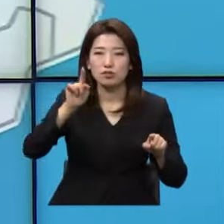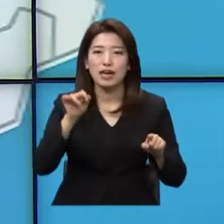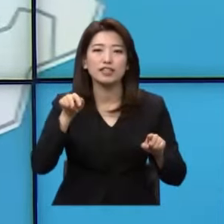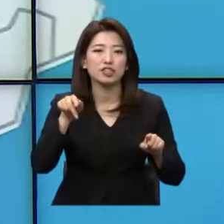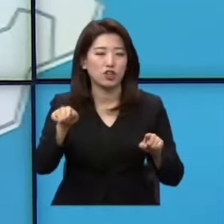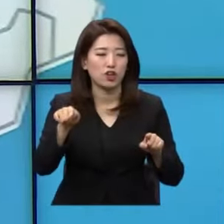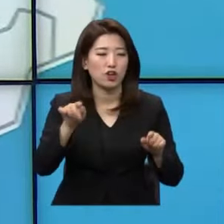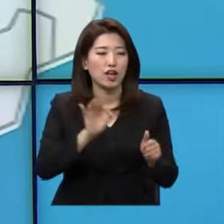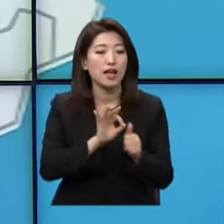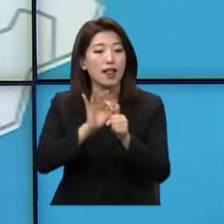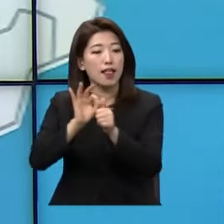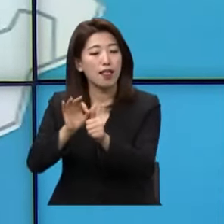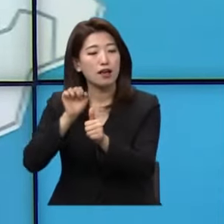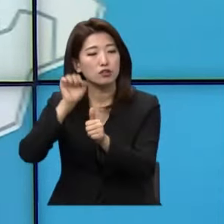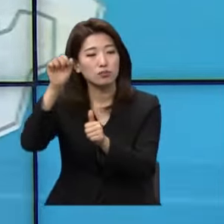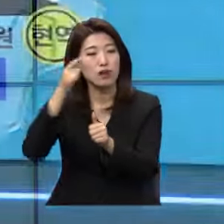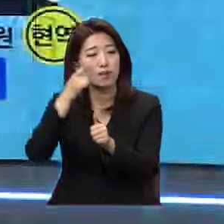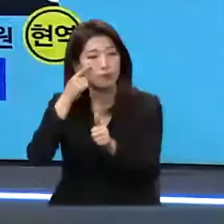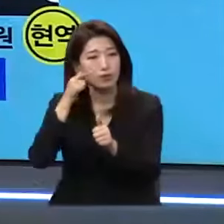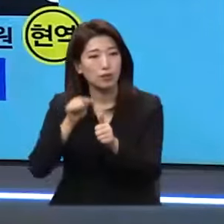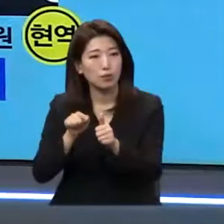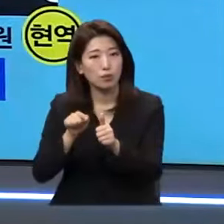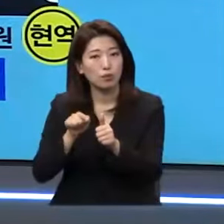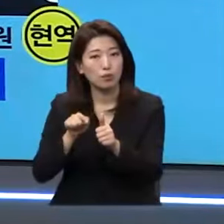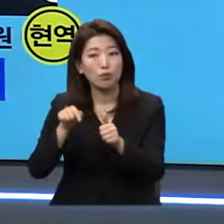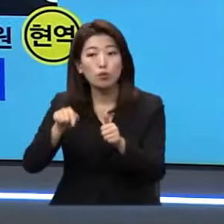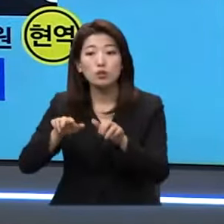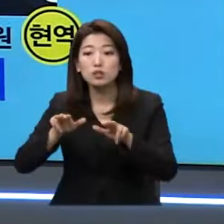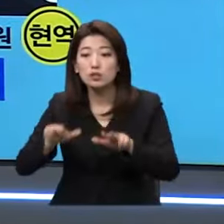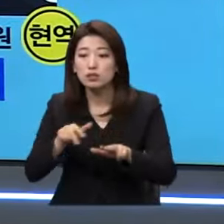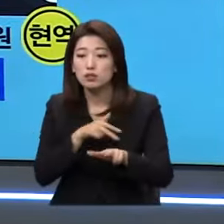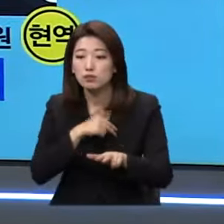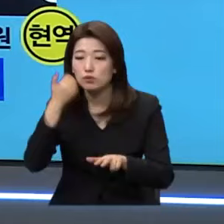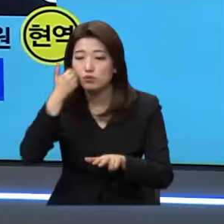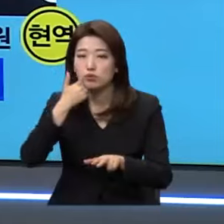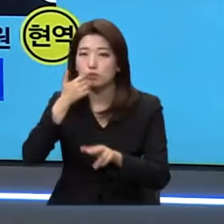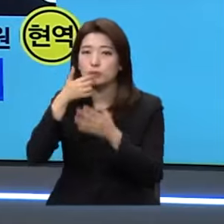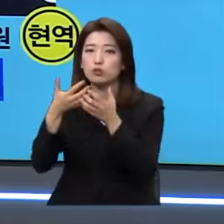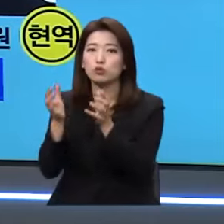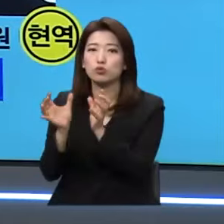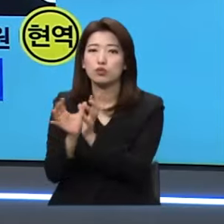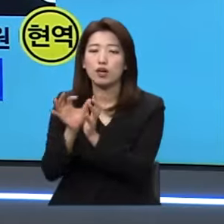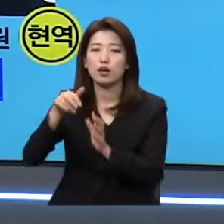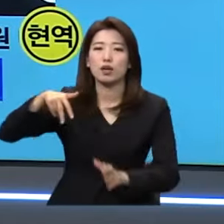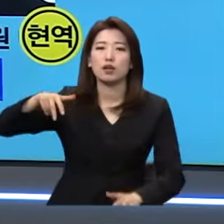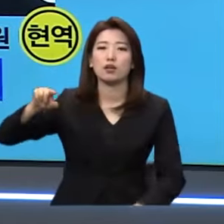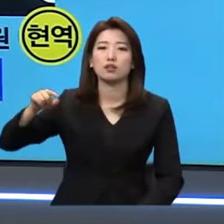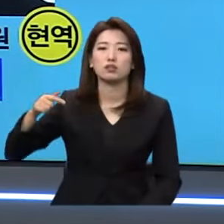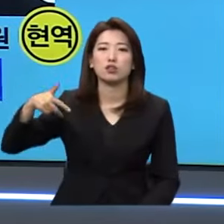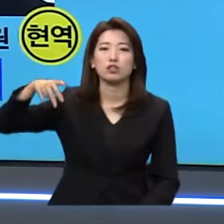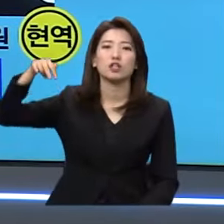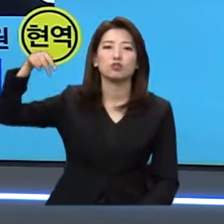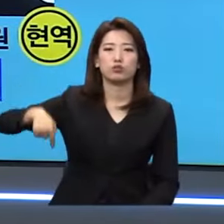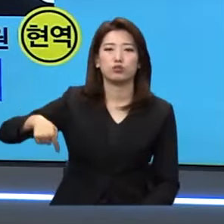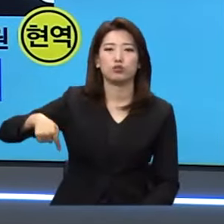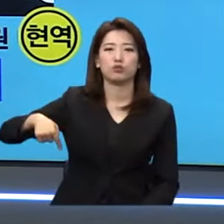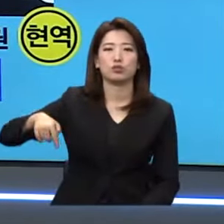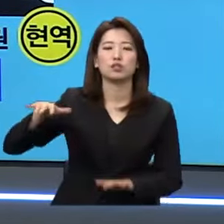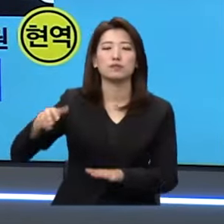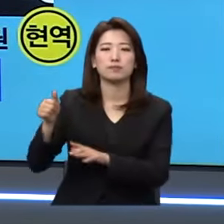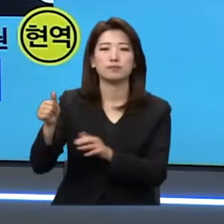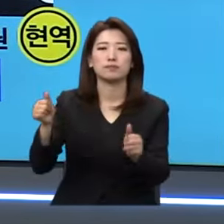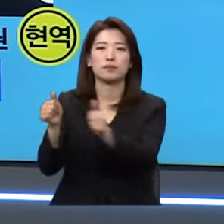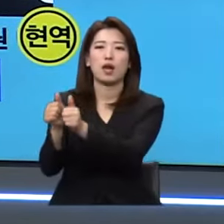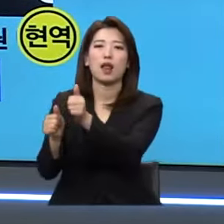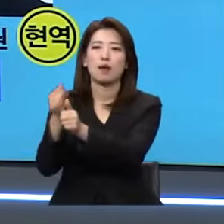누구냐 민주당의 전재수 의원이 지금 현역으로 있는 곳입니다 여기로가 주세요라고 요청을 했다라는 거예요 그럼 김태호